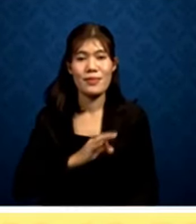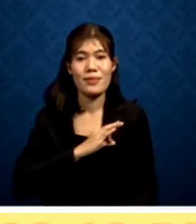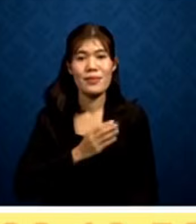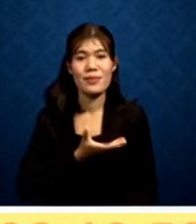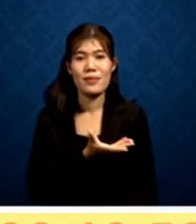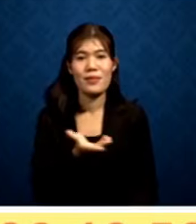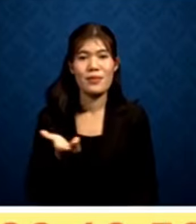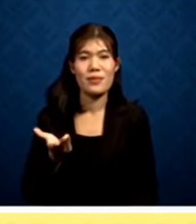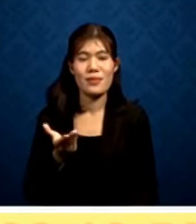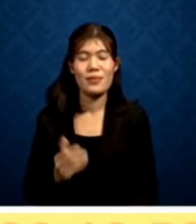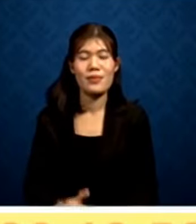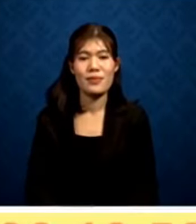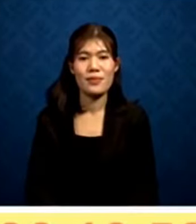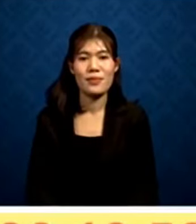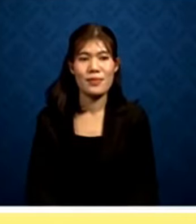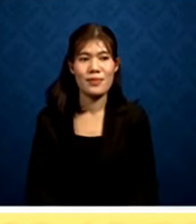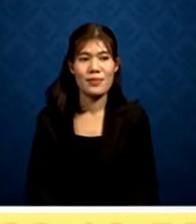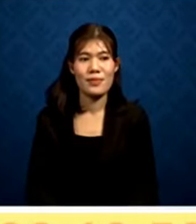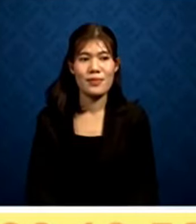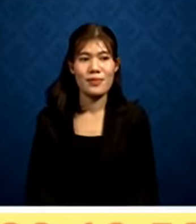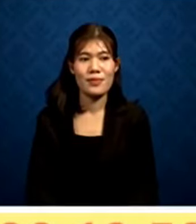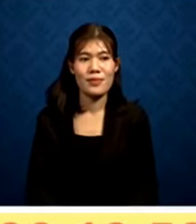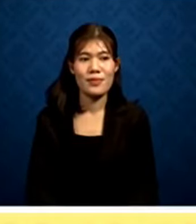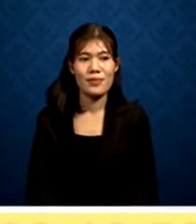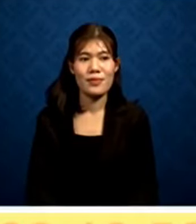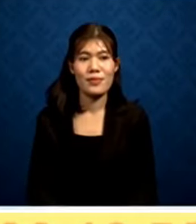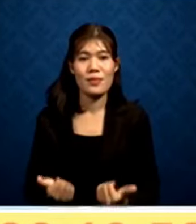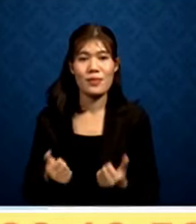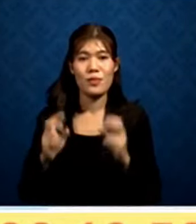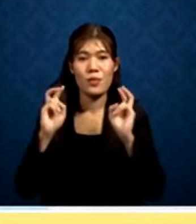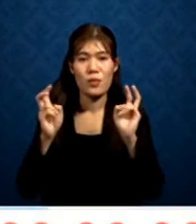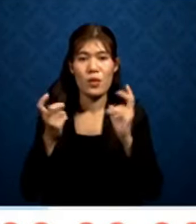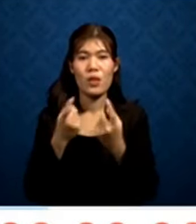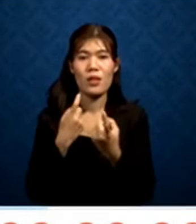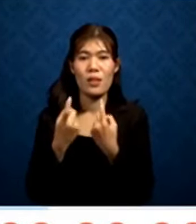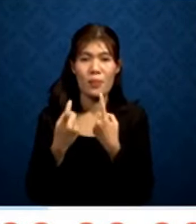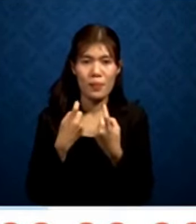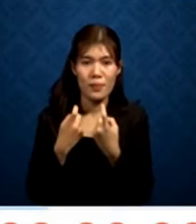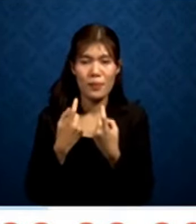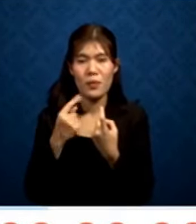ขออย่าทารณัมเรียนทานห Teachers iตกระทุถามถามตอบีกก็ตัวละมีกันจรง